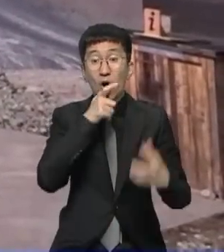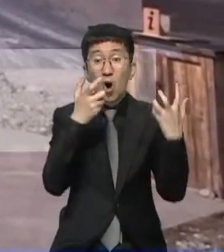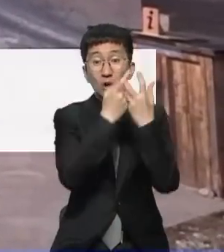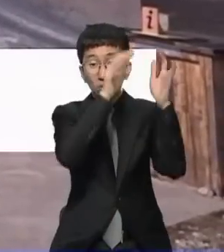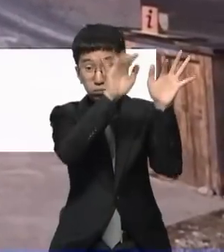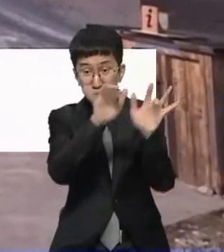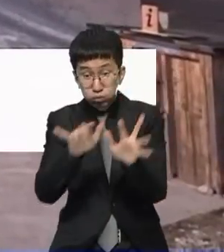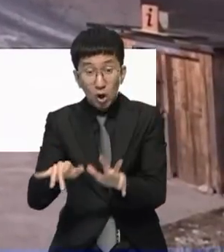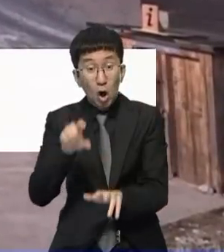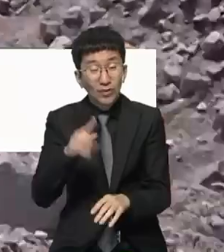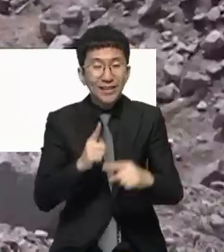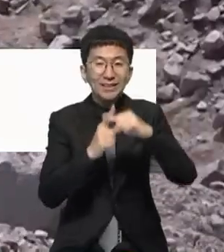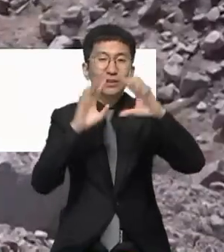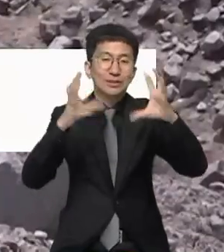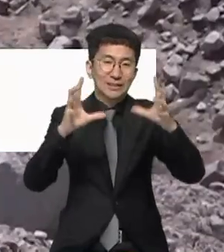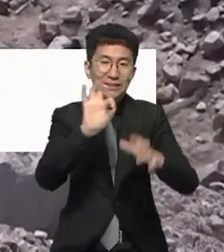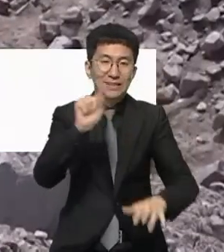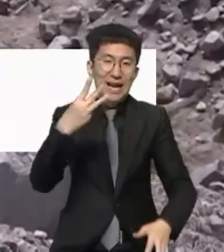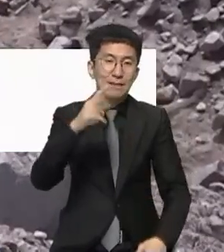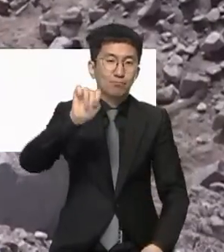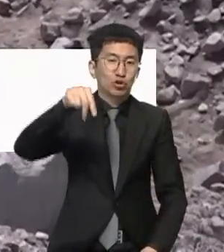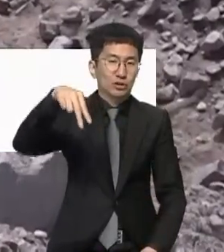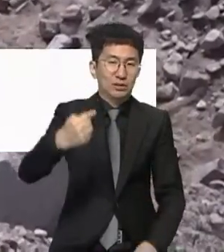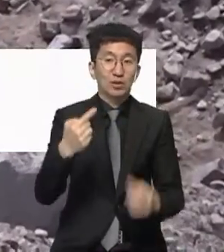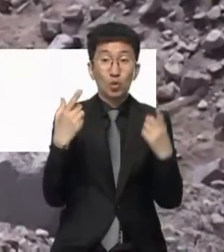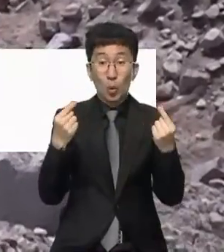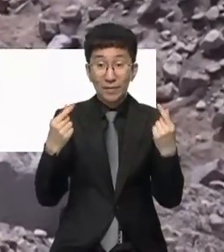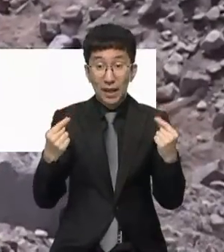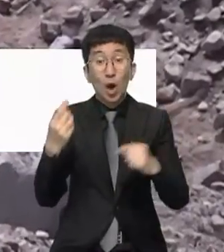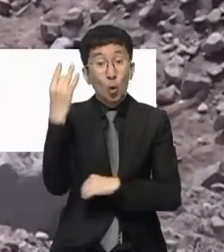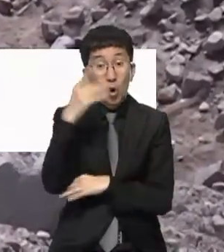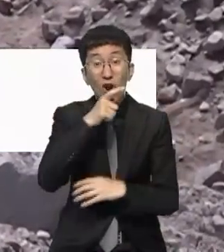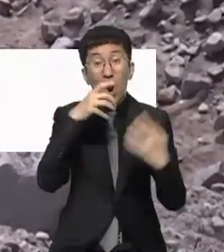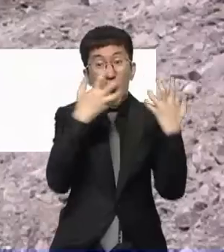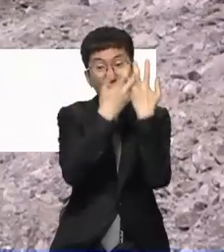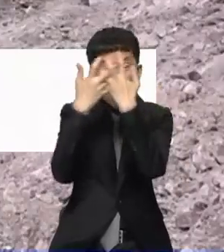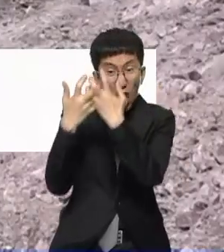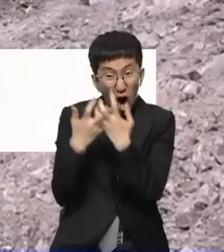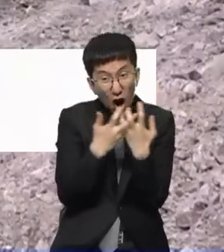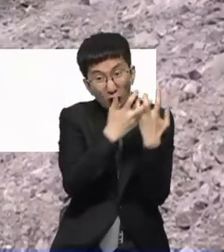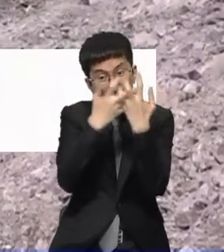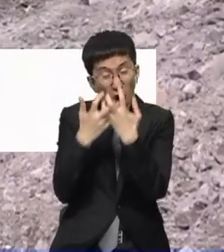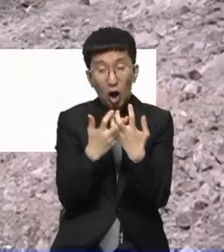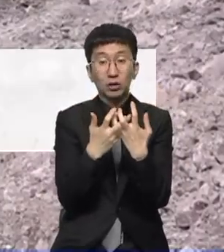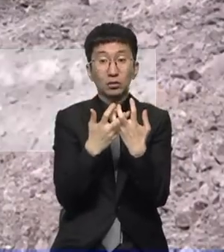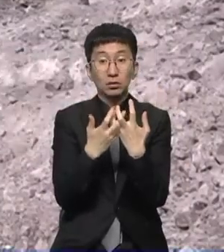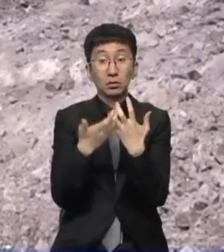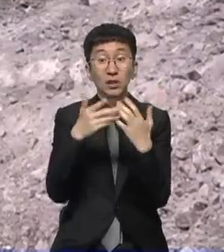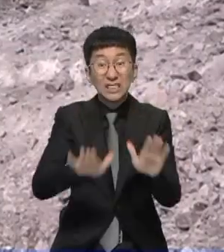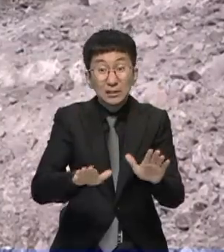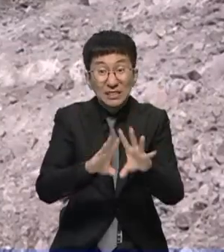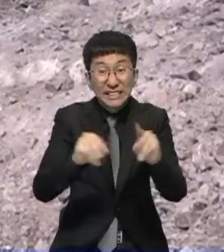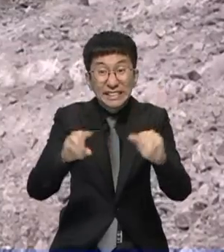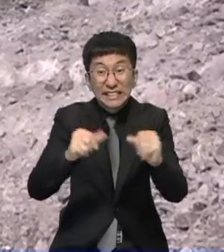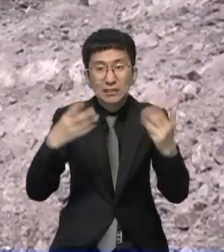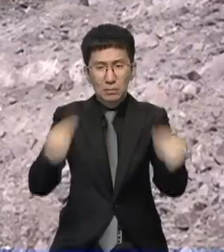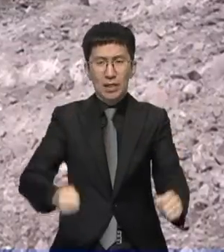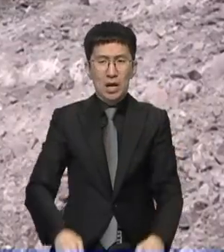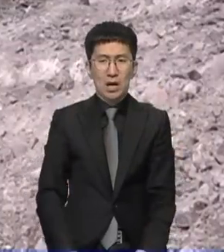스위스 알프스도 예외는 아닙니다. 온통 하얀 눈과 빙하로 뒤덮여 있어야 할 곳에 흙바닥이 펼쳐져